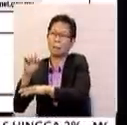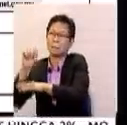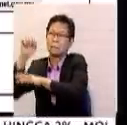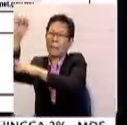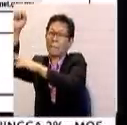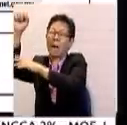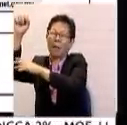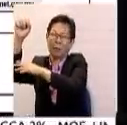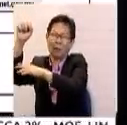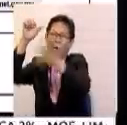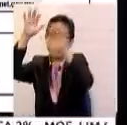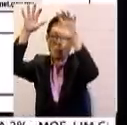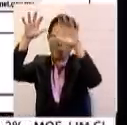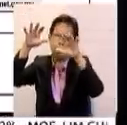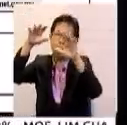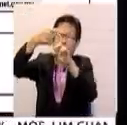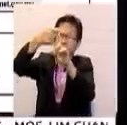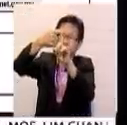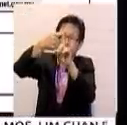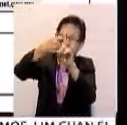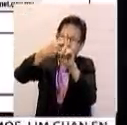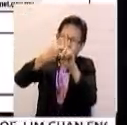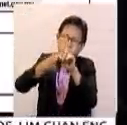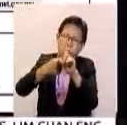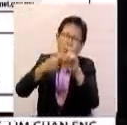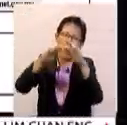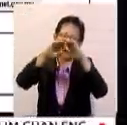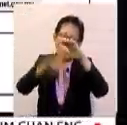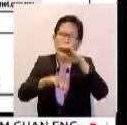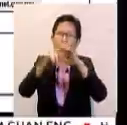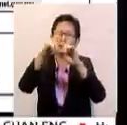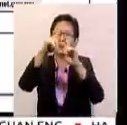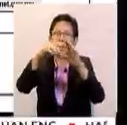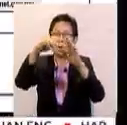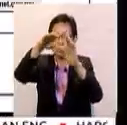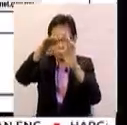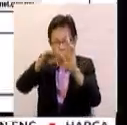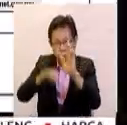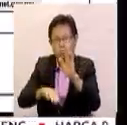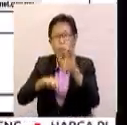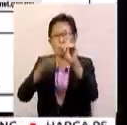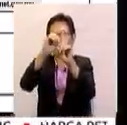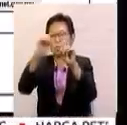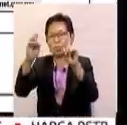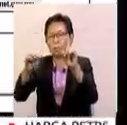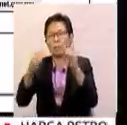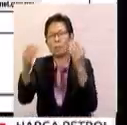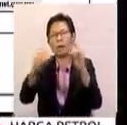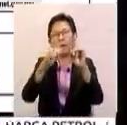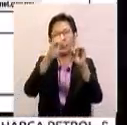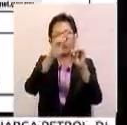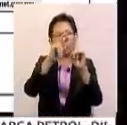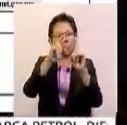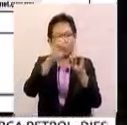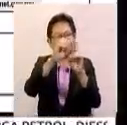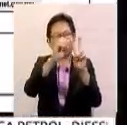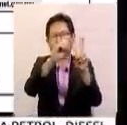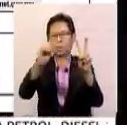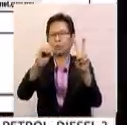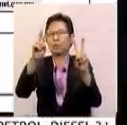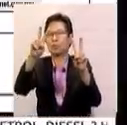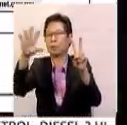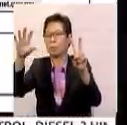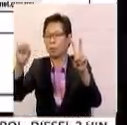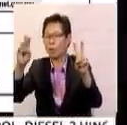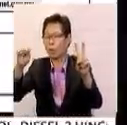diramal akan menurun Sehingga di bawah 100 mm berbanding 200 ke 250 mm